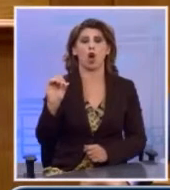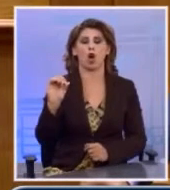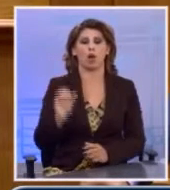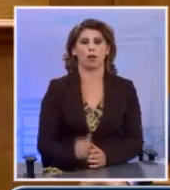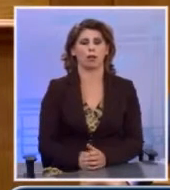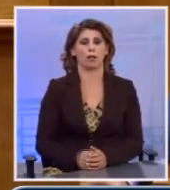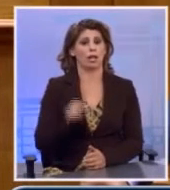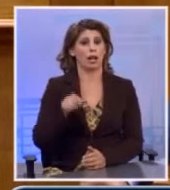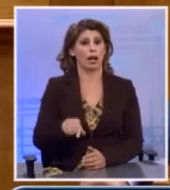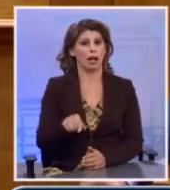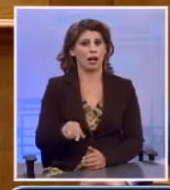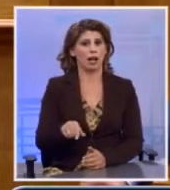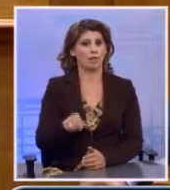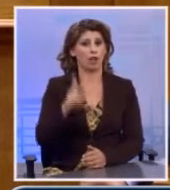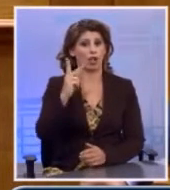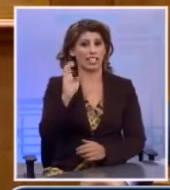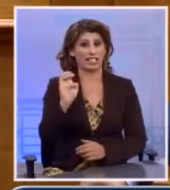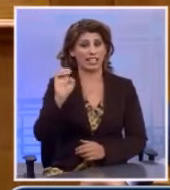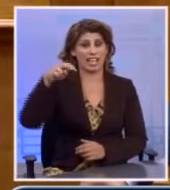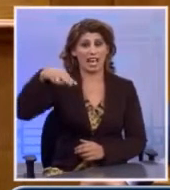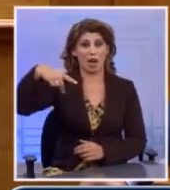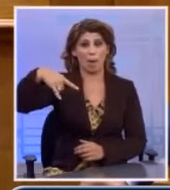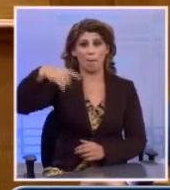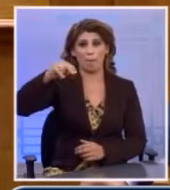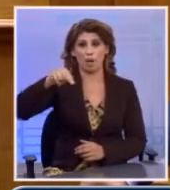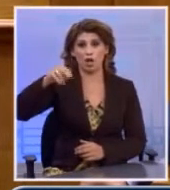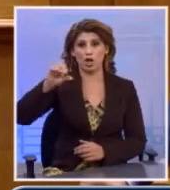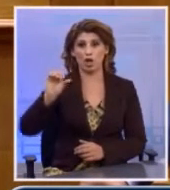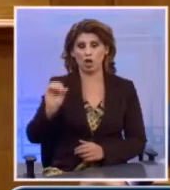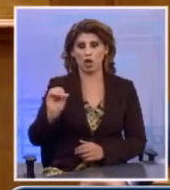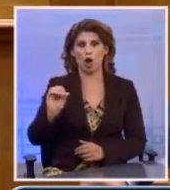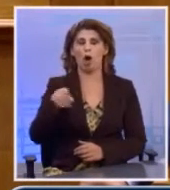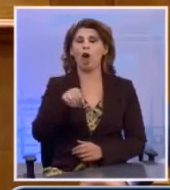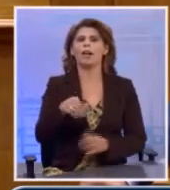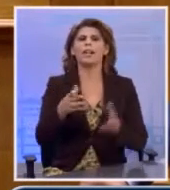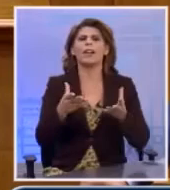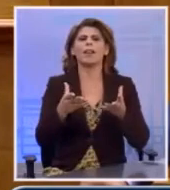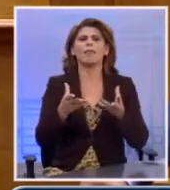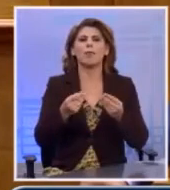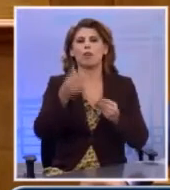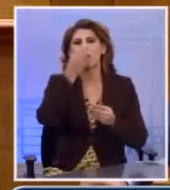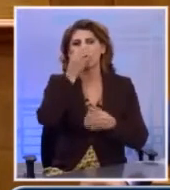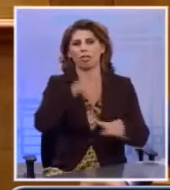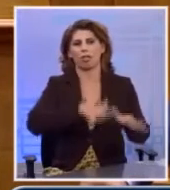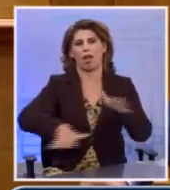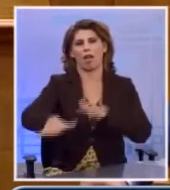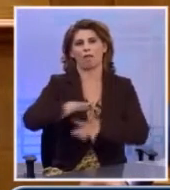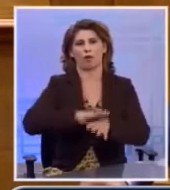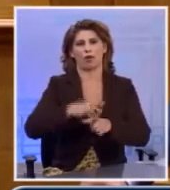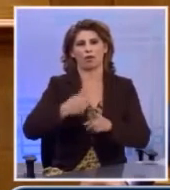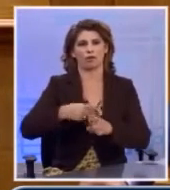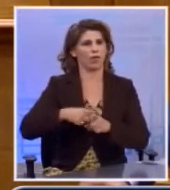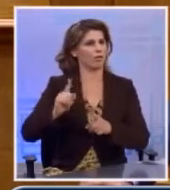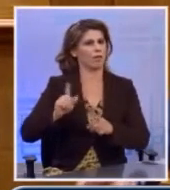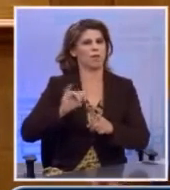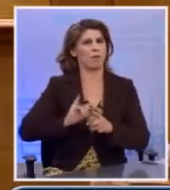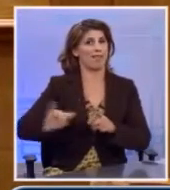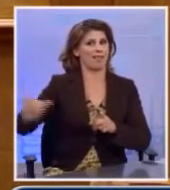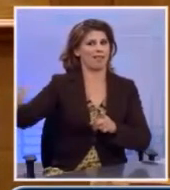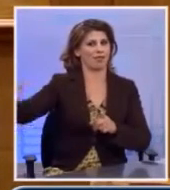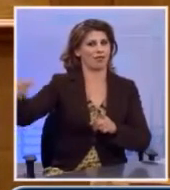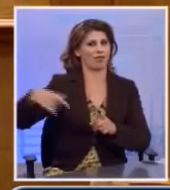Αυτού του εκολαπτηρίου της διαφθοράς στον τόπο και όχι πολύ μακρινού, πρόσφατου. Και αυτή τη